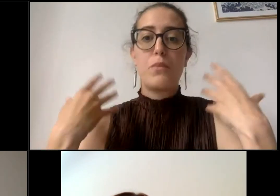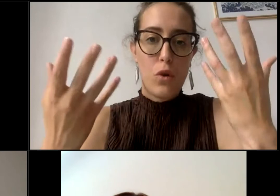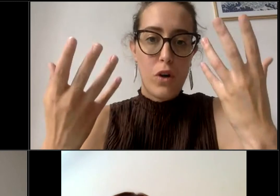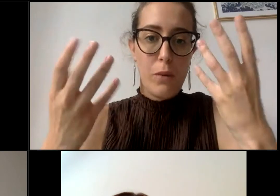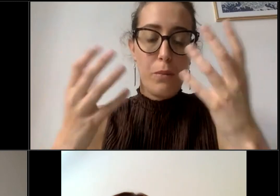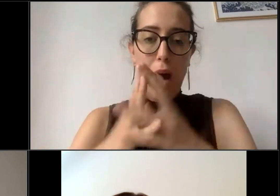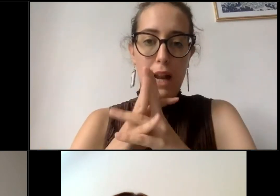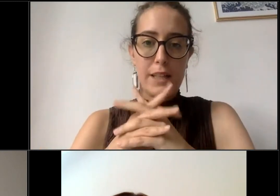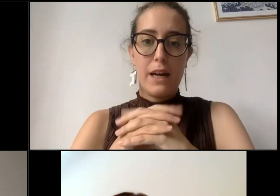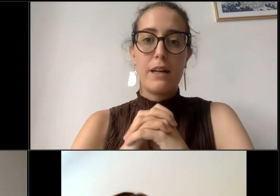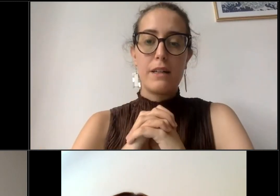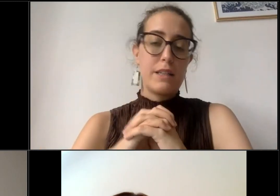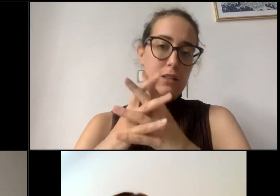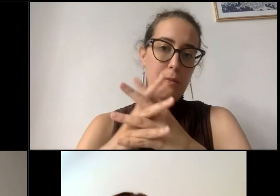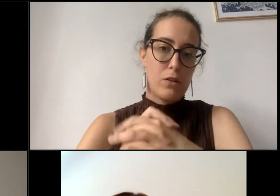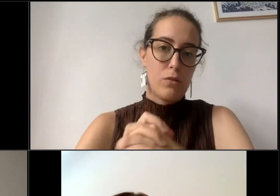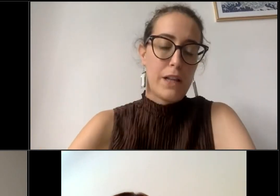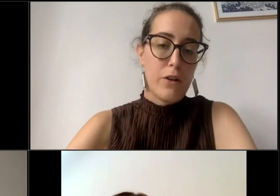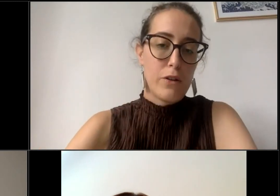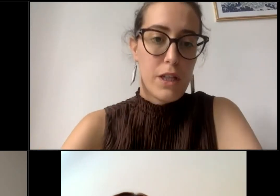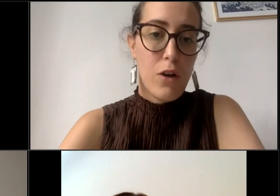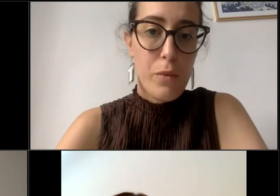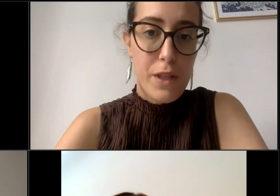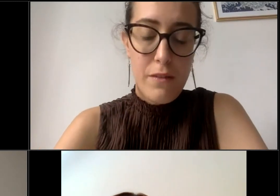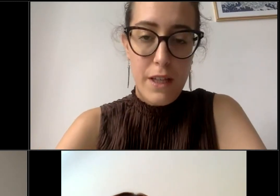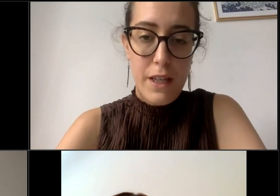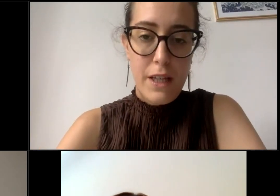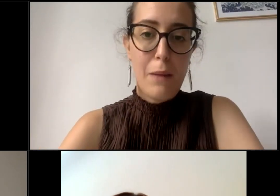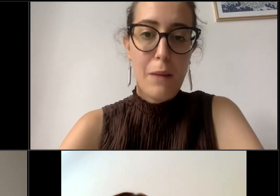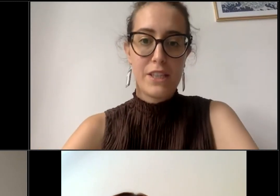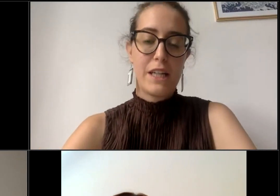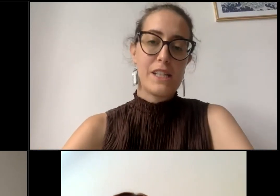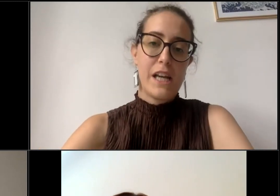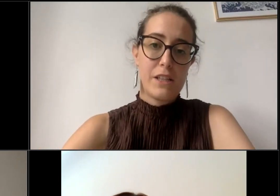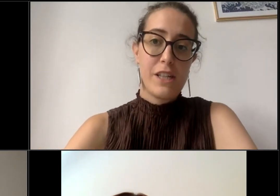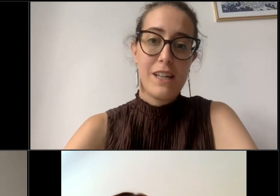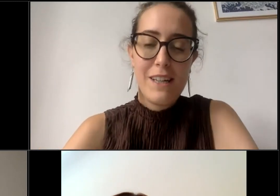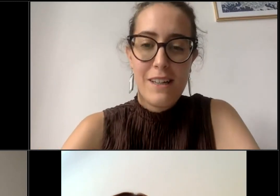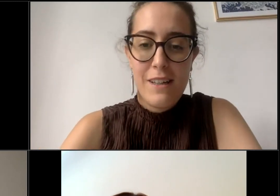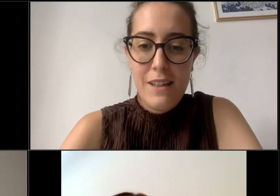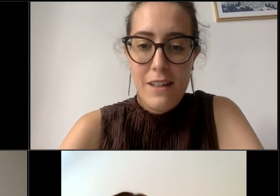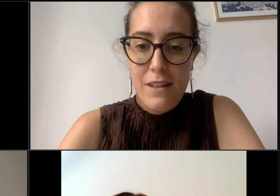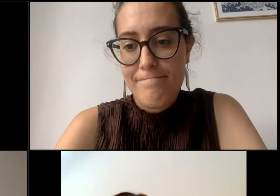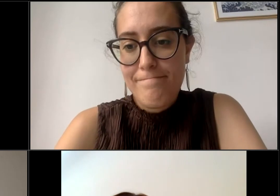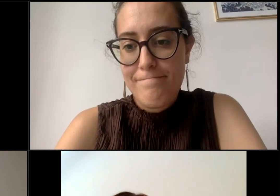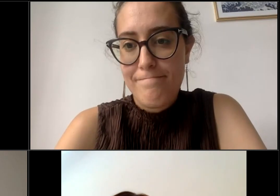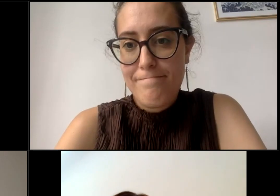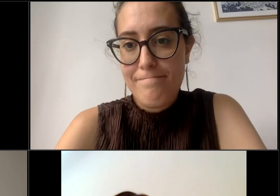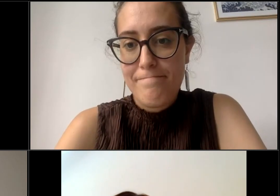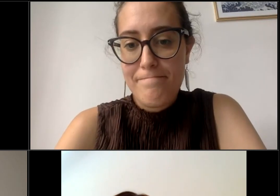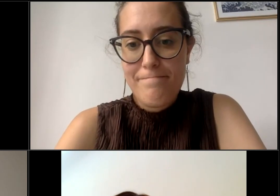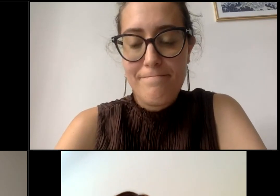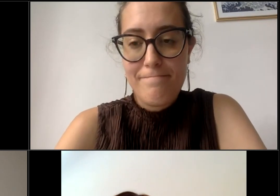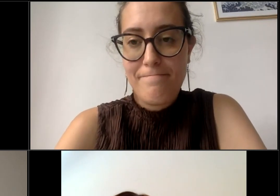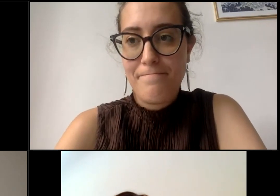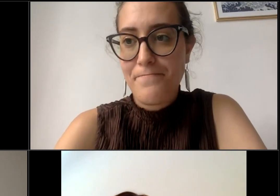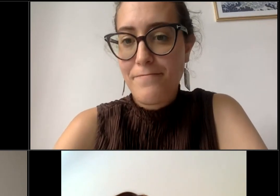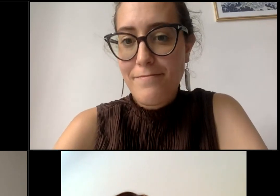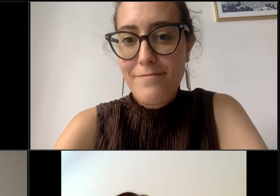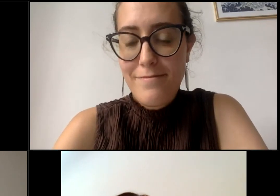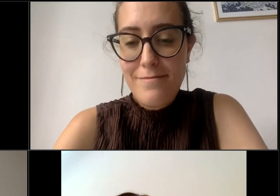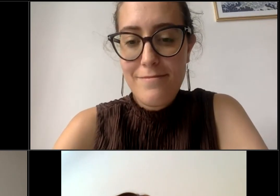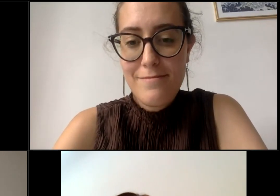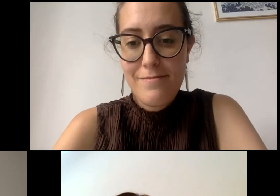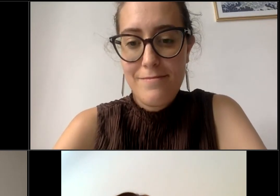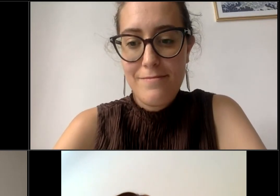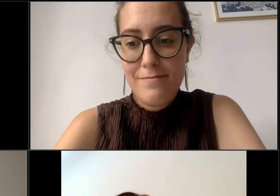'ambizione più più alta rispetto ai nostri obiettivi climatici energetici benissimo grazie